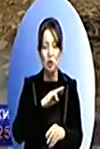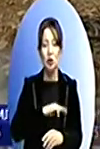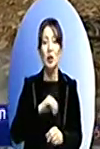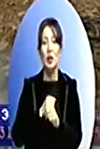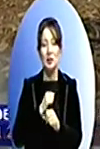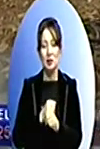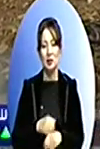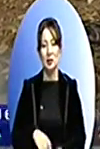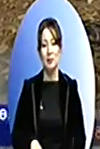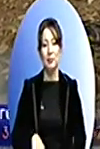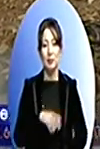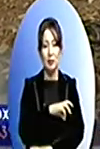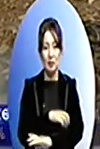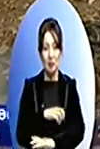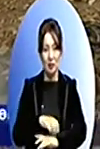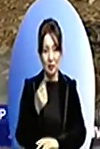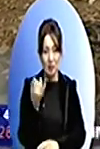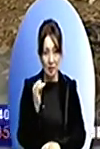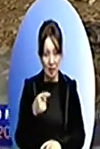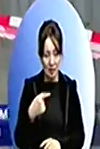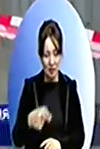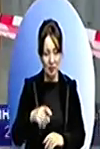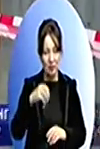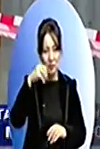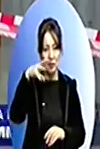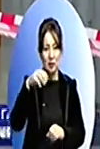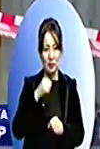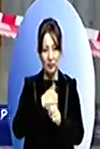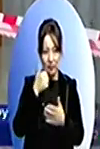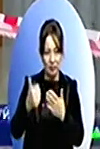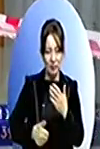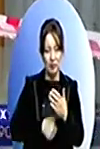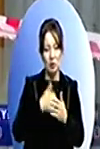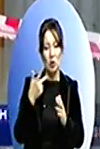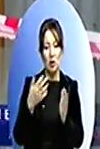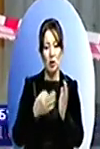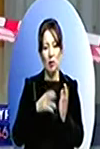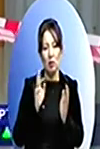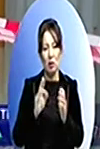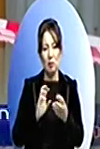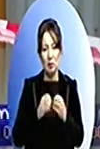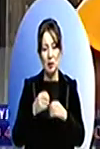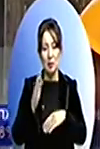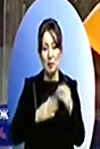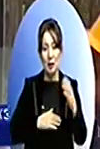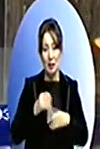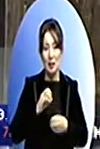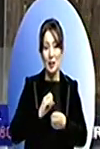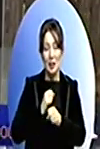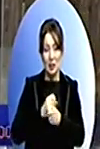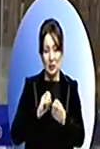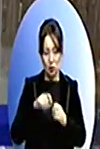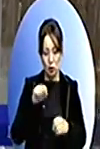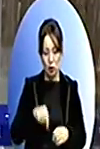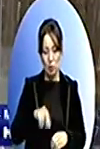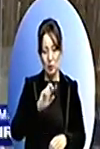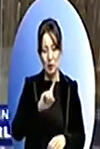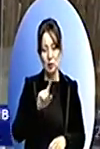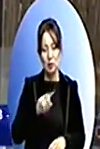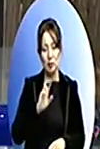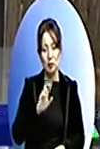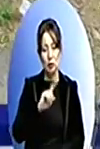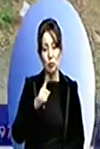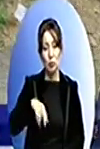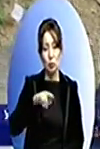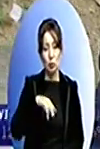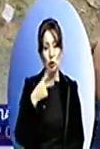Гэр хороолын айл өрхийг эрчим хүчээр бүрэн хангах ажлыг 38 компани гүйцэтгэж барилга угсралтын ажлыг хийнэ. Өнөөдөр Баянзүрх дүүргийн